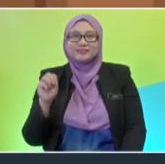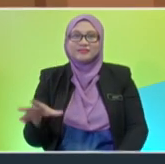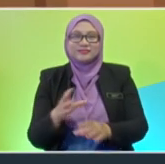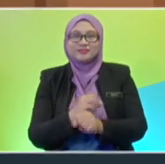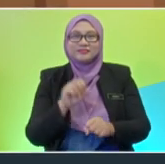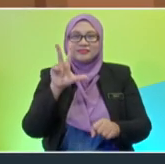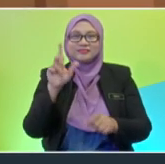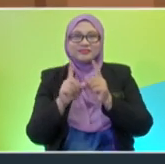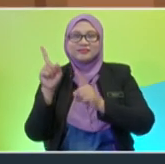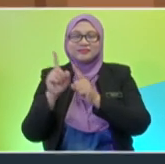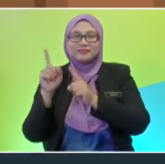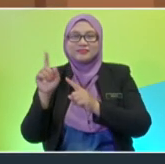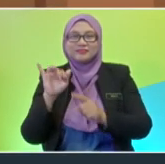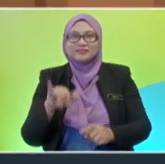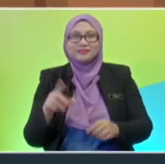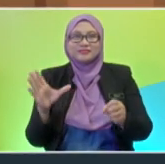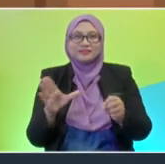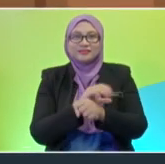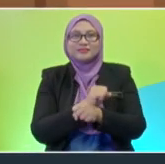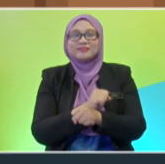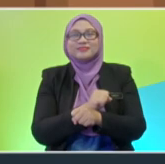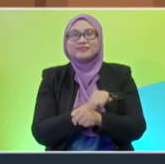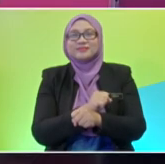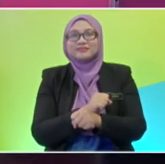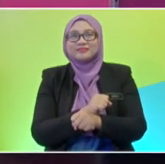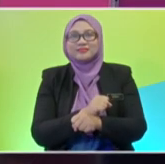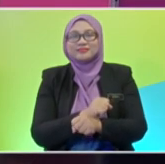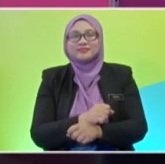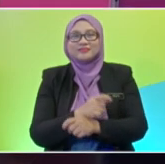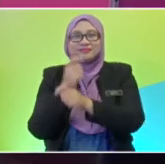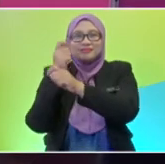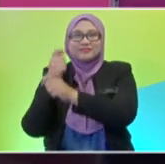terhadap pidana yang mereka menjawab soal dan bertumpu dengan baik